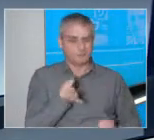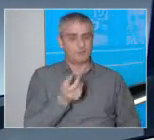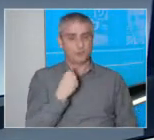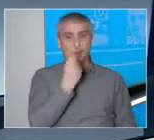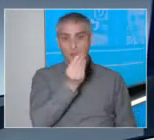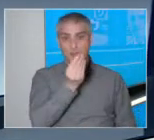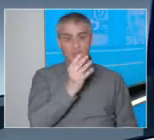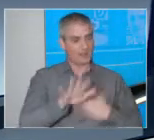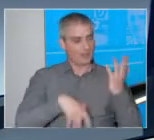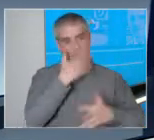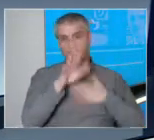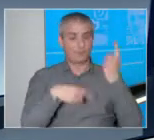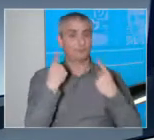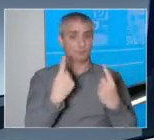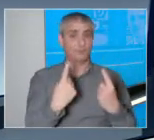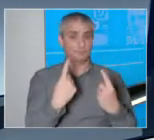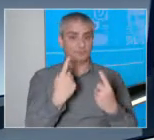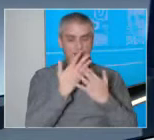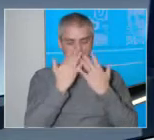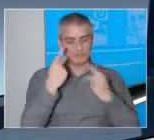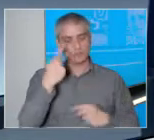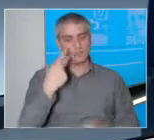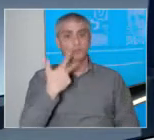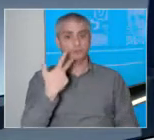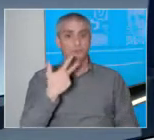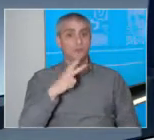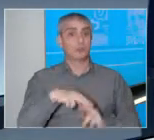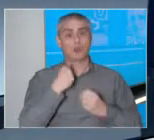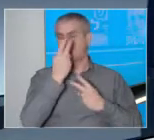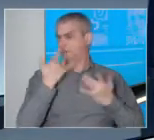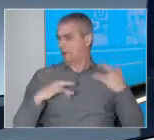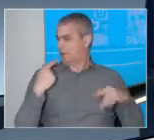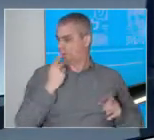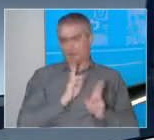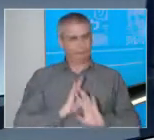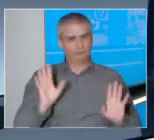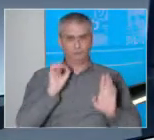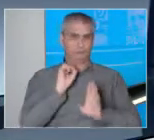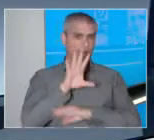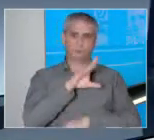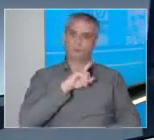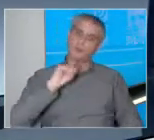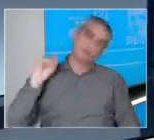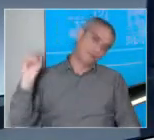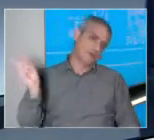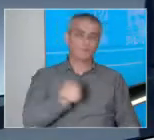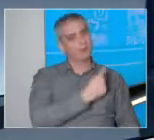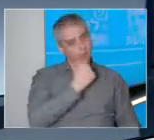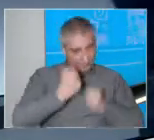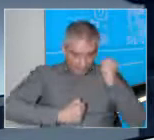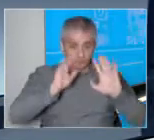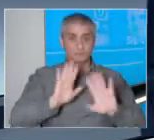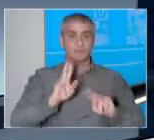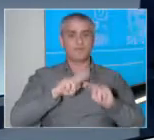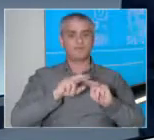להם להתבחבש בעצמם, לברר יומיים שלושה, להוציא הכחשה שמשודרת... לרוץ לאולפנים. בכל הזה, לרוץ